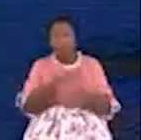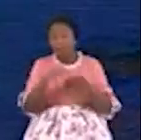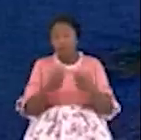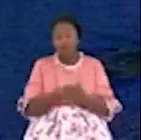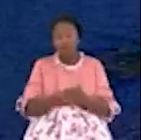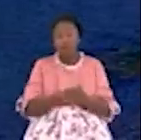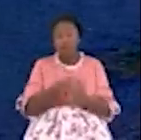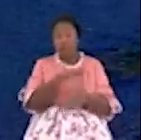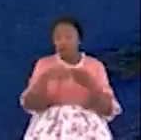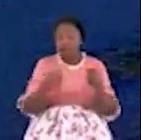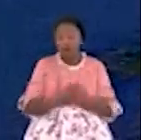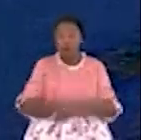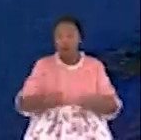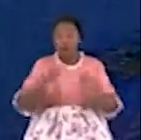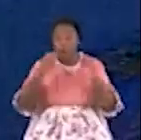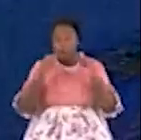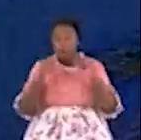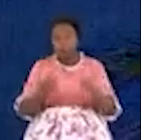ewerewo ike niile,